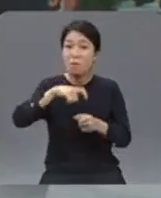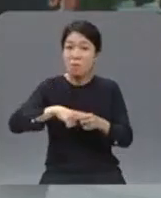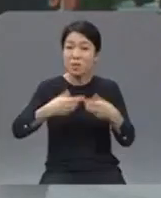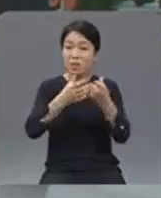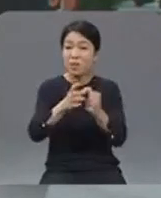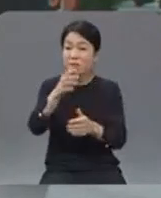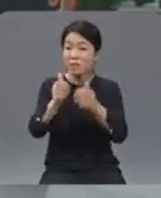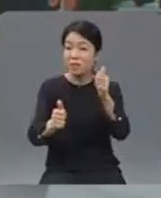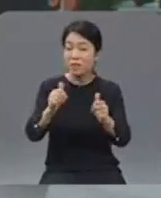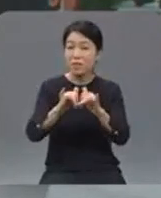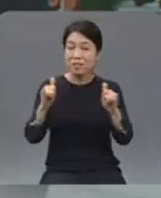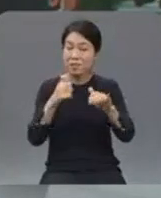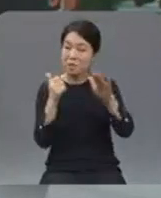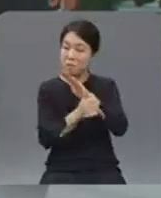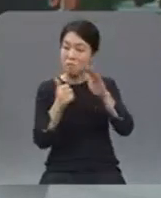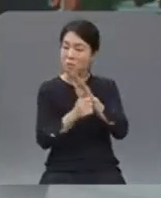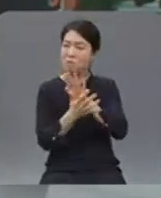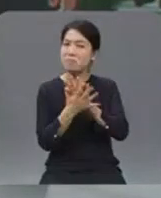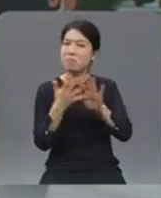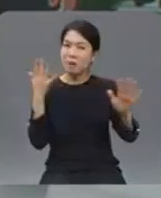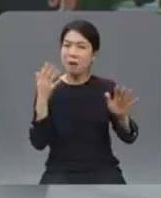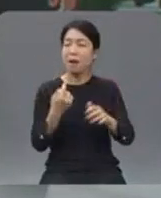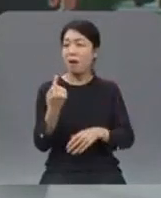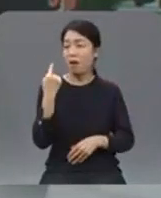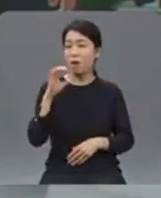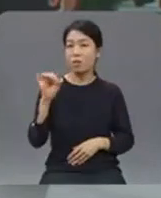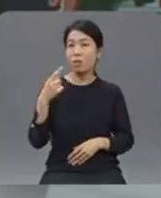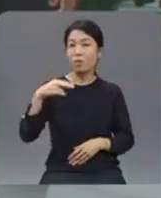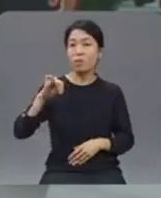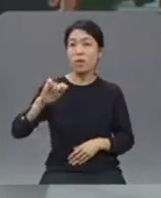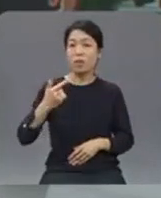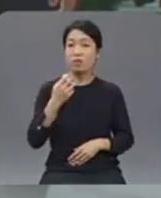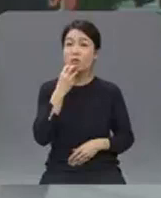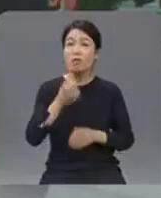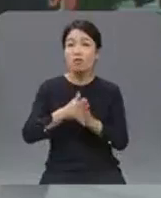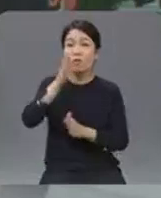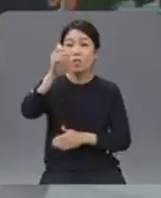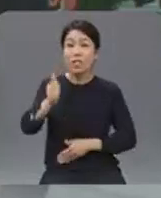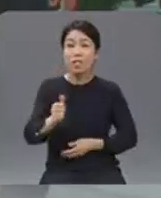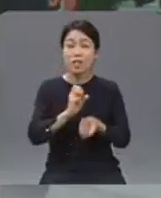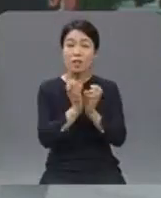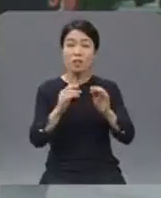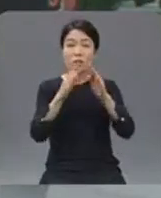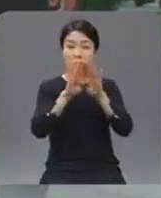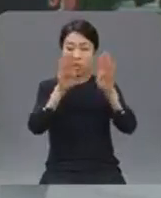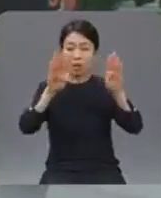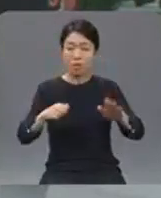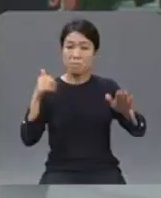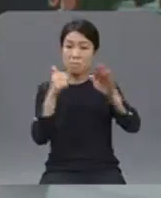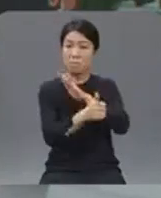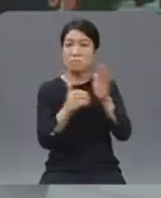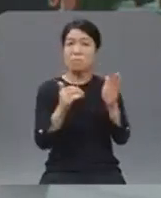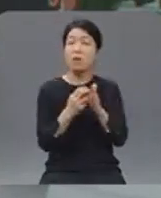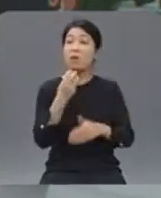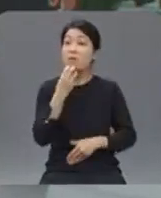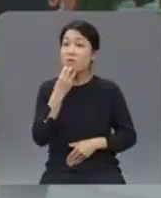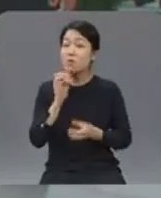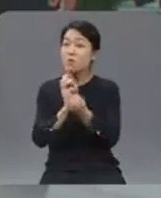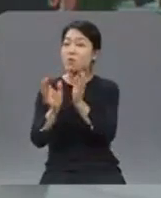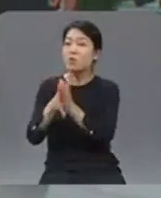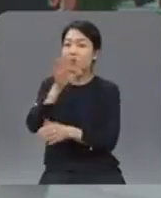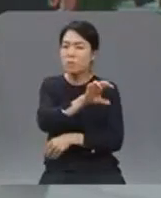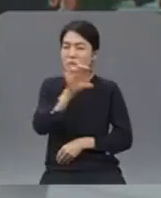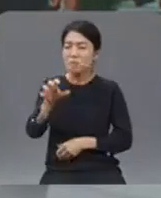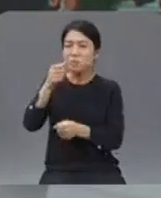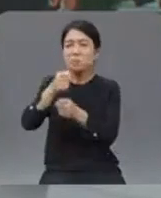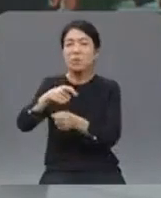관계자들의 방문도 줄을 잇고 있습니다 어제는 오세훈 서울시장이 정원박람회장을 찾았는데요 서울에 정원도시로 만들기